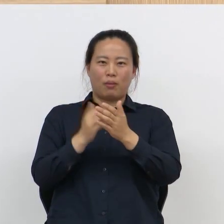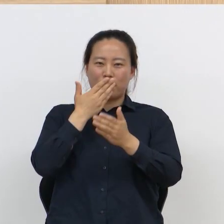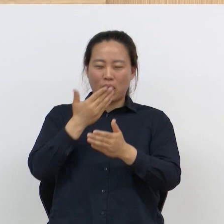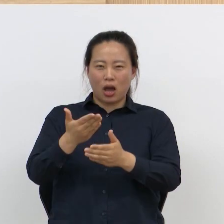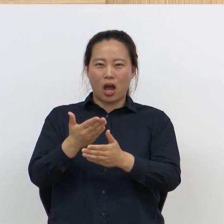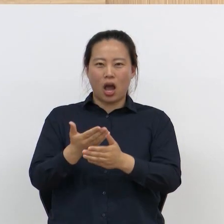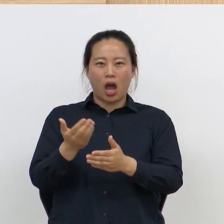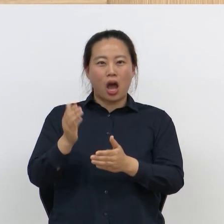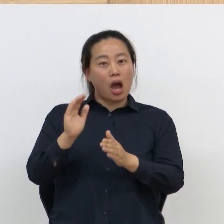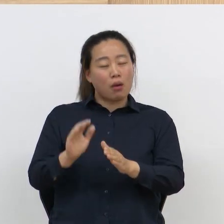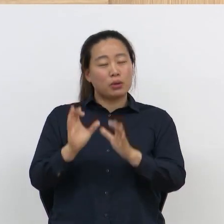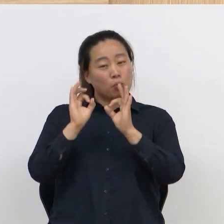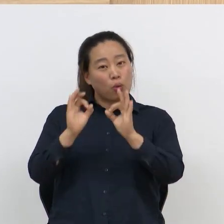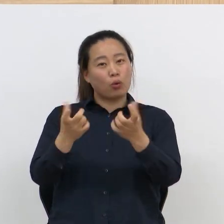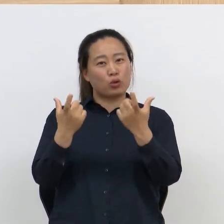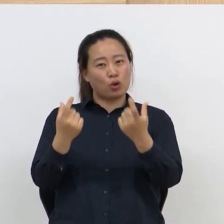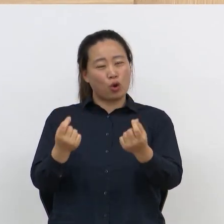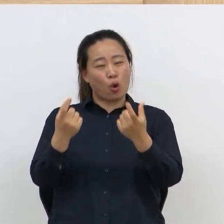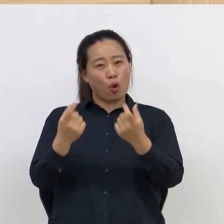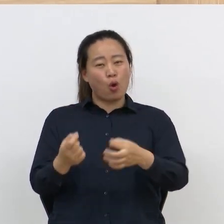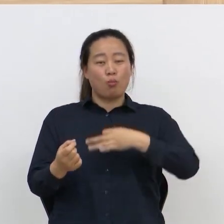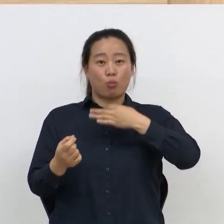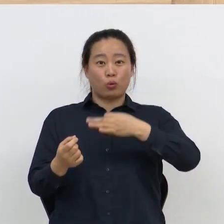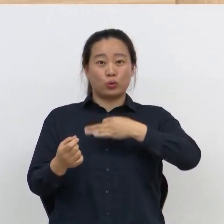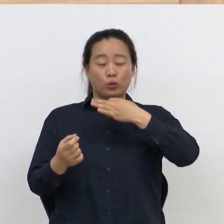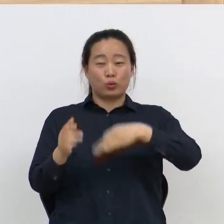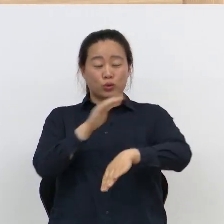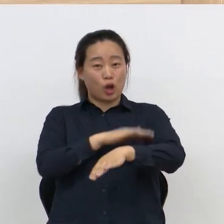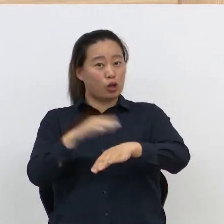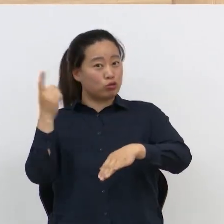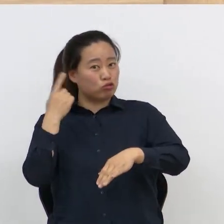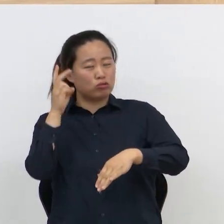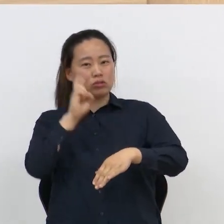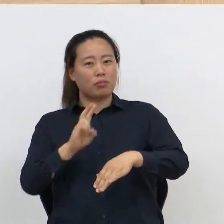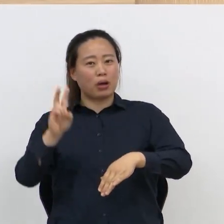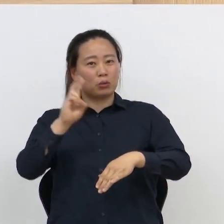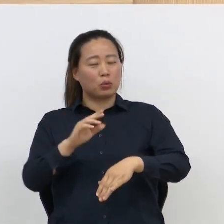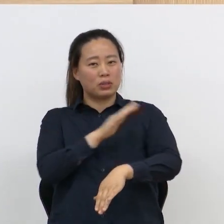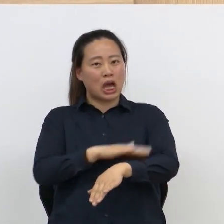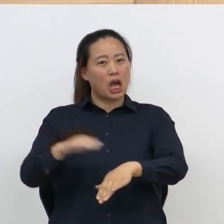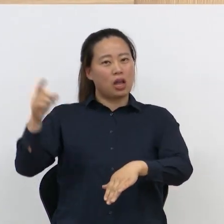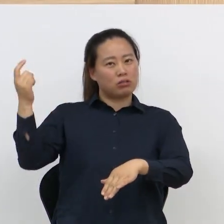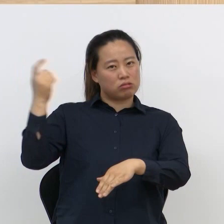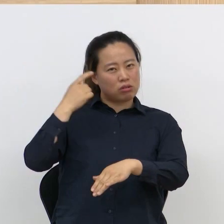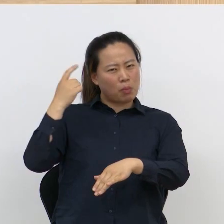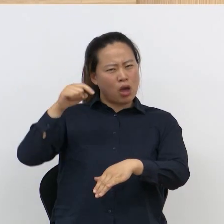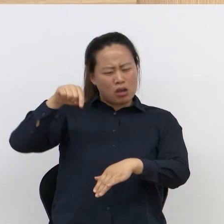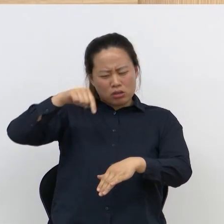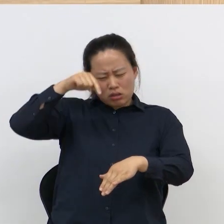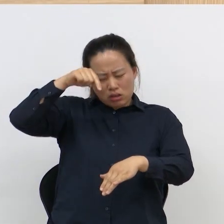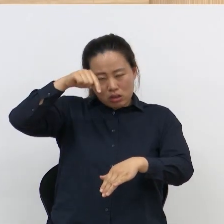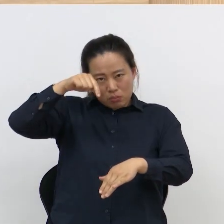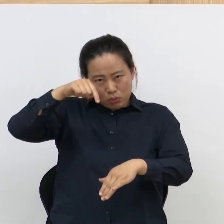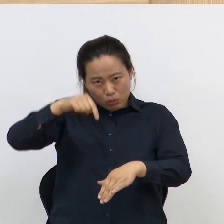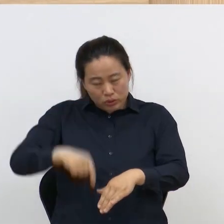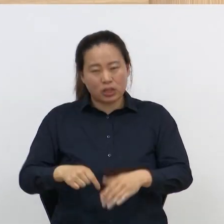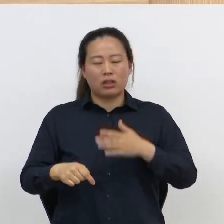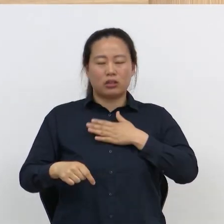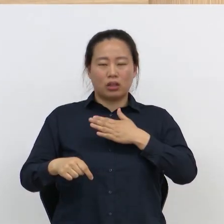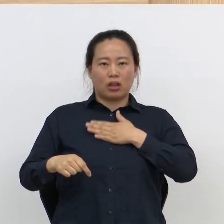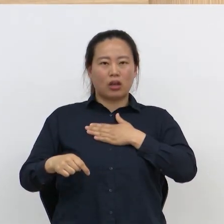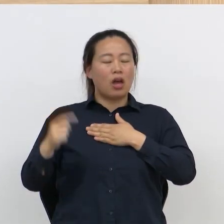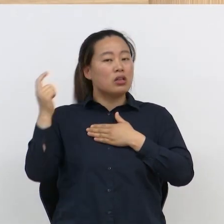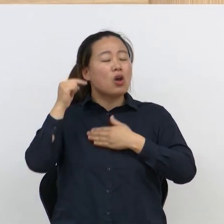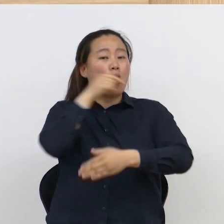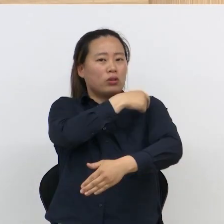앞에서 보신 것처럼 이렇게 목소리도 잘 알아듣고 음악도 들으려면 어쨌든지 그 깊은 곳에 있는 잔존 청력, 유무 세포가 다